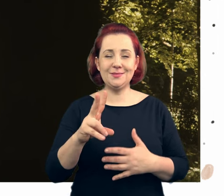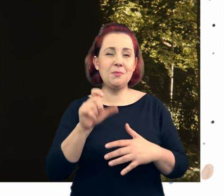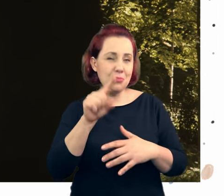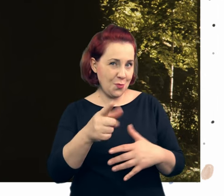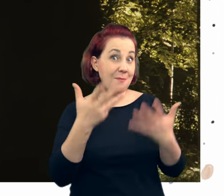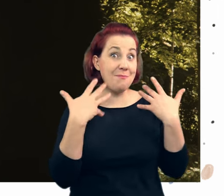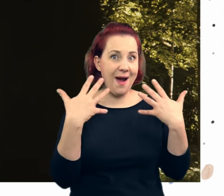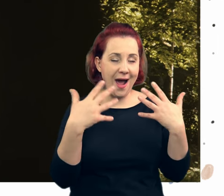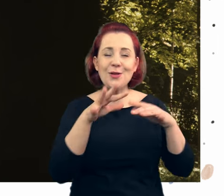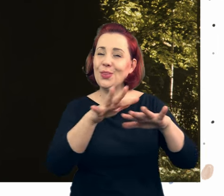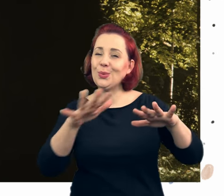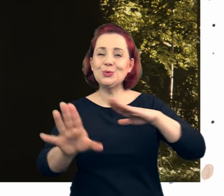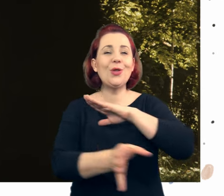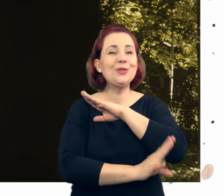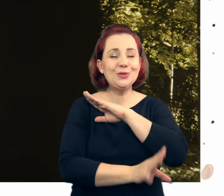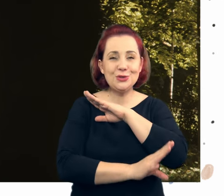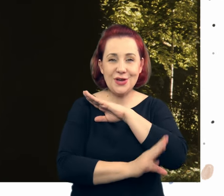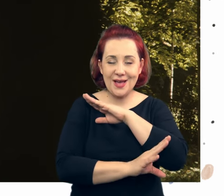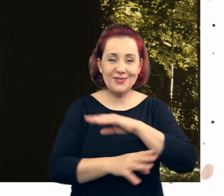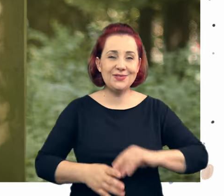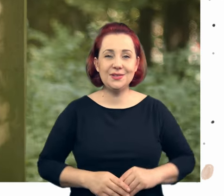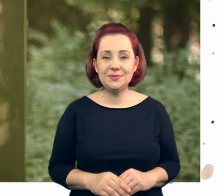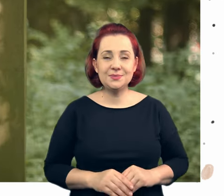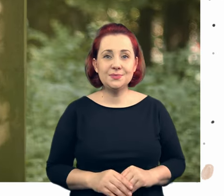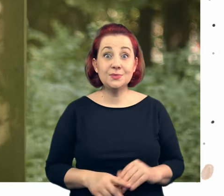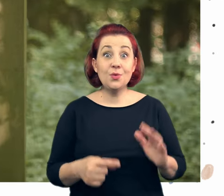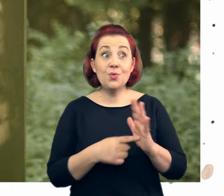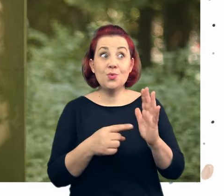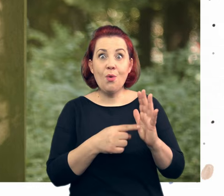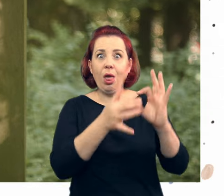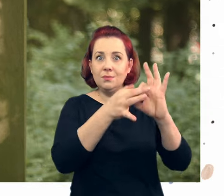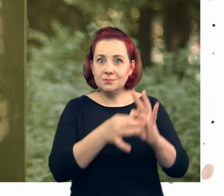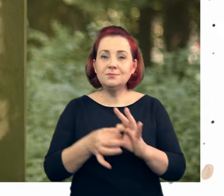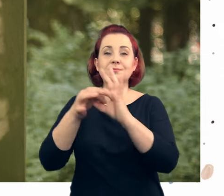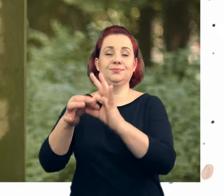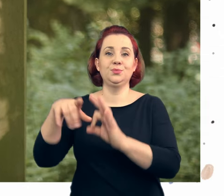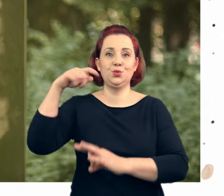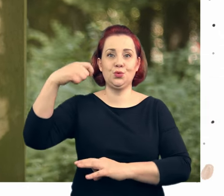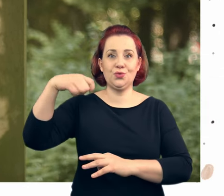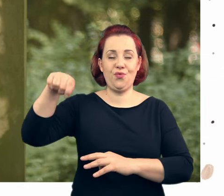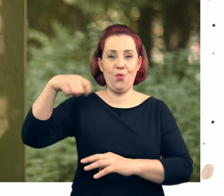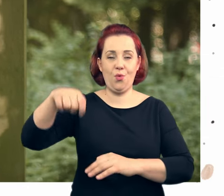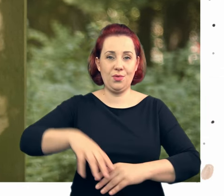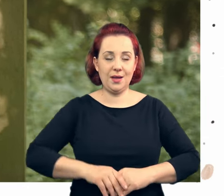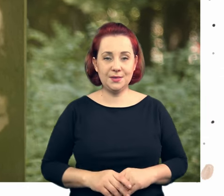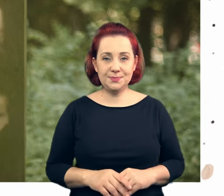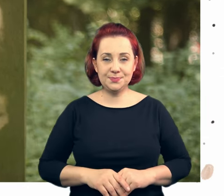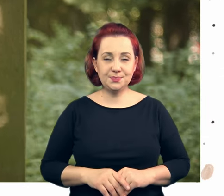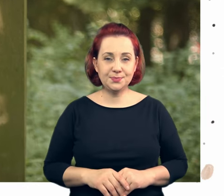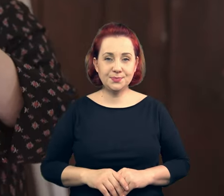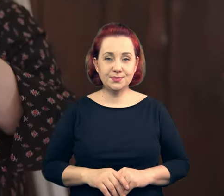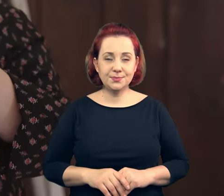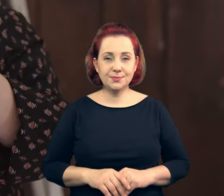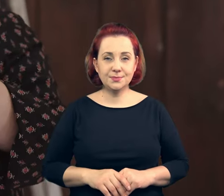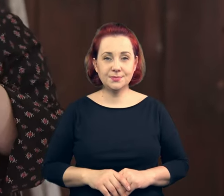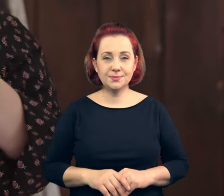drzew i jakby on miał być wpisany w naturę tego obiektu, który tutaj się znajduje. No i